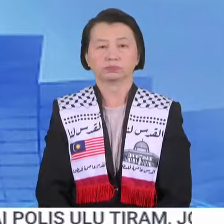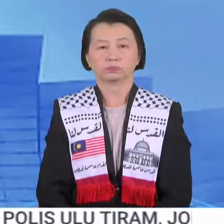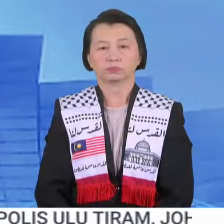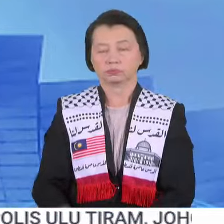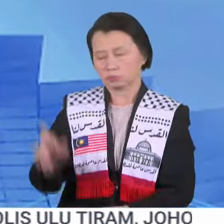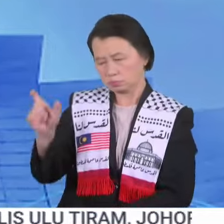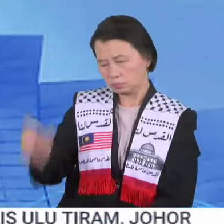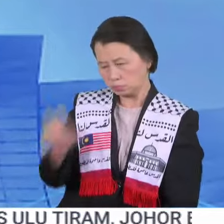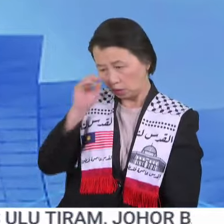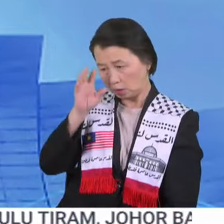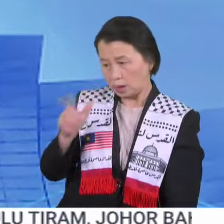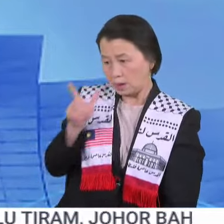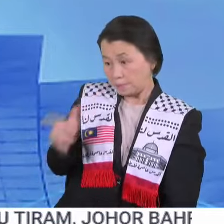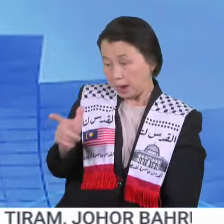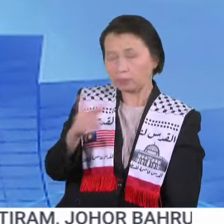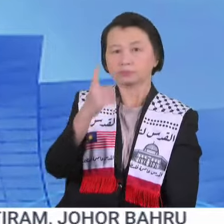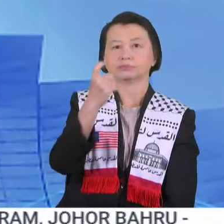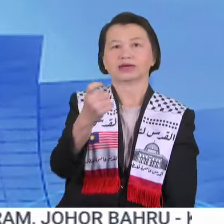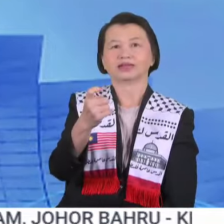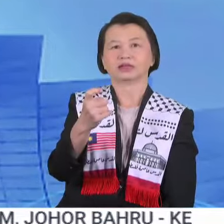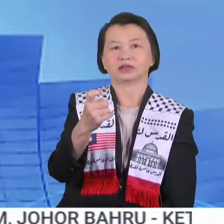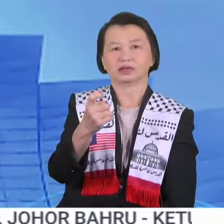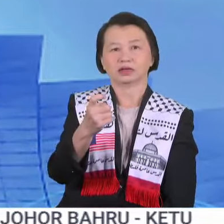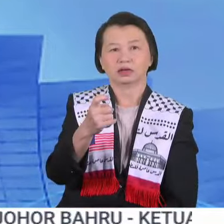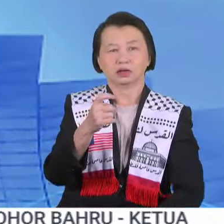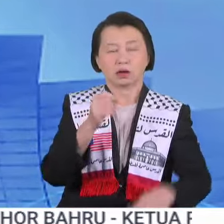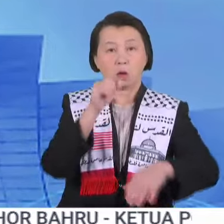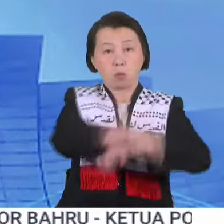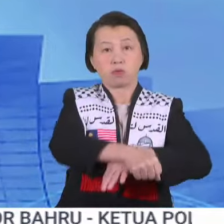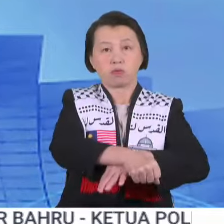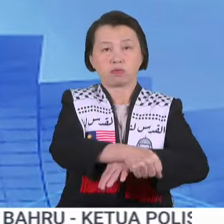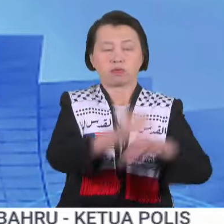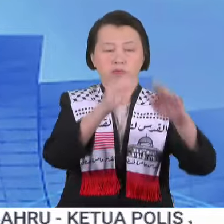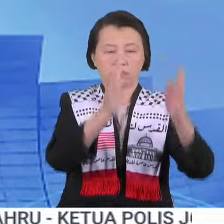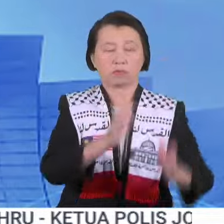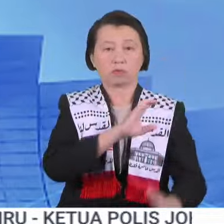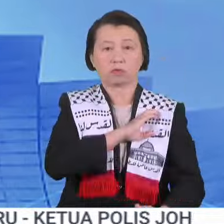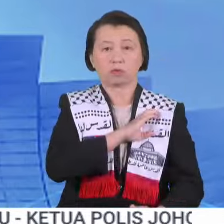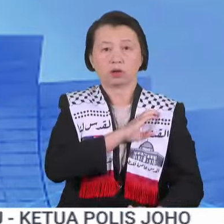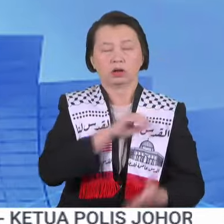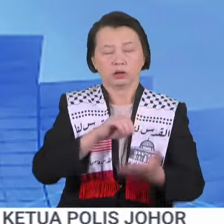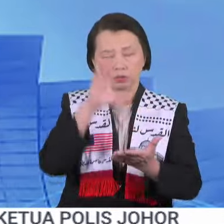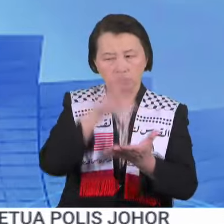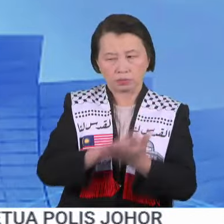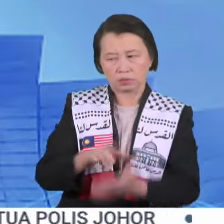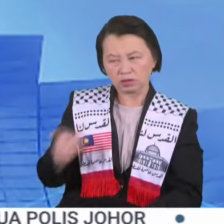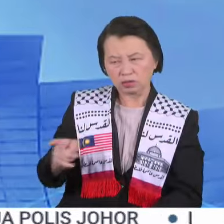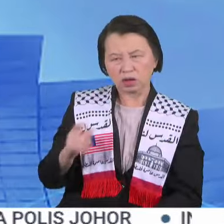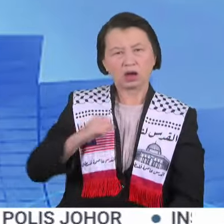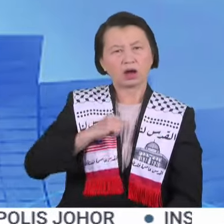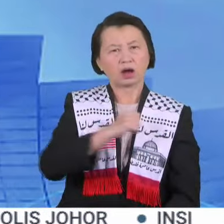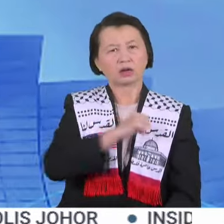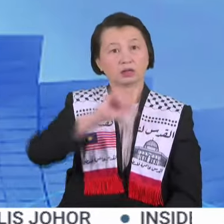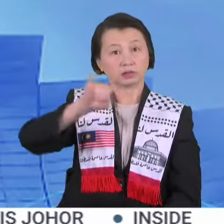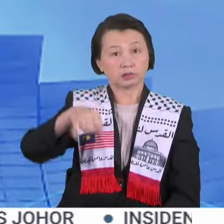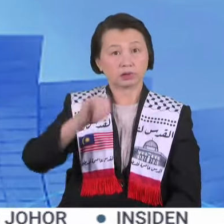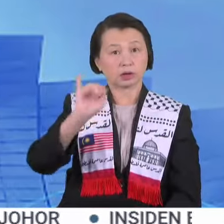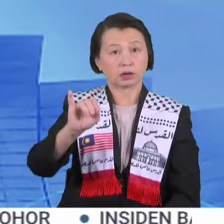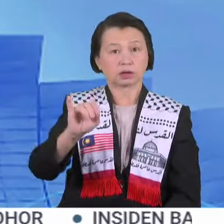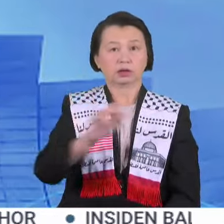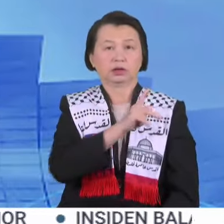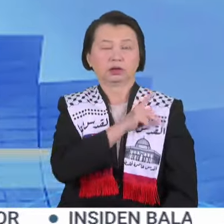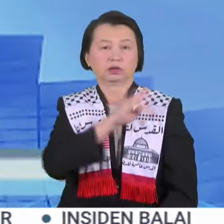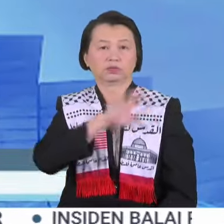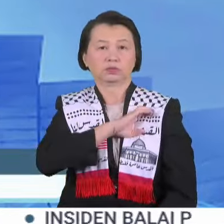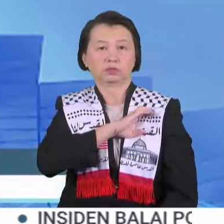Suspek lelaki yang ditembak mati dalam kejadian serangan di Balai Polis Ulu Tiram awal pagi tadi dipercayai ahli Jemaah Islamiah. Ketua Polis